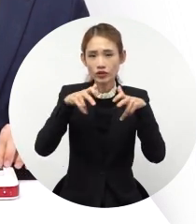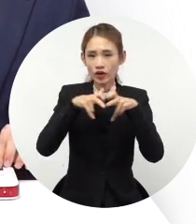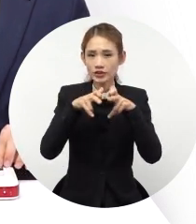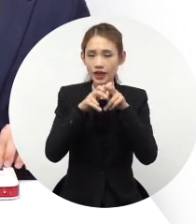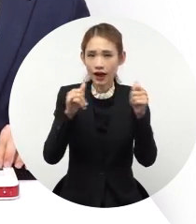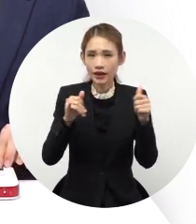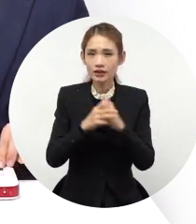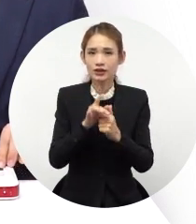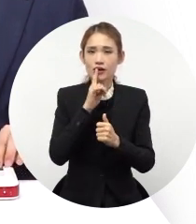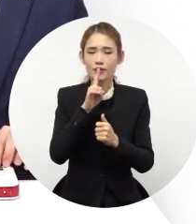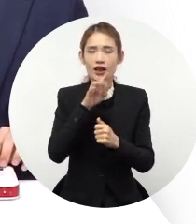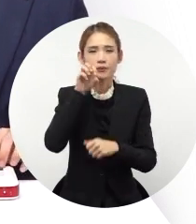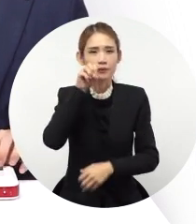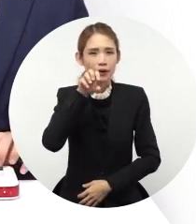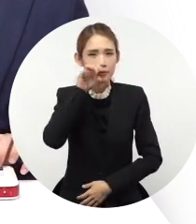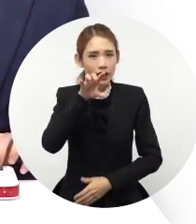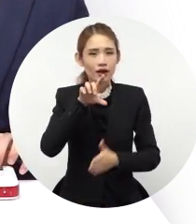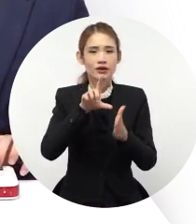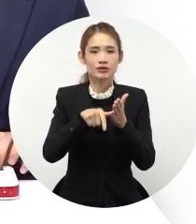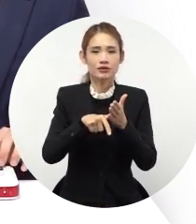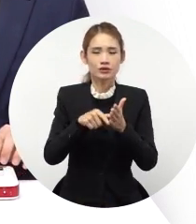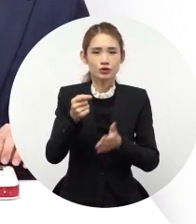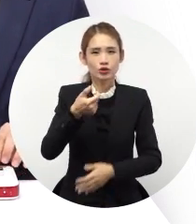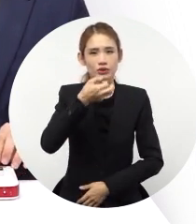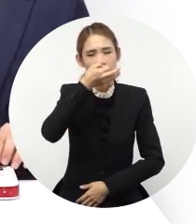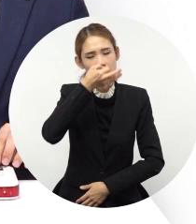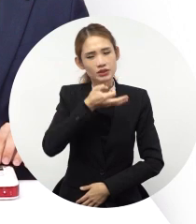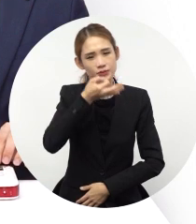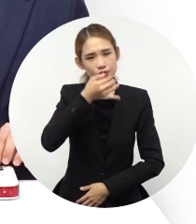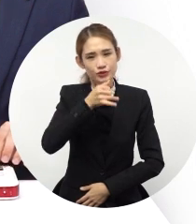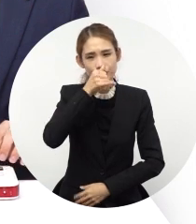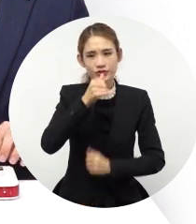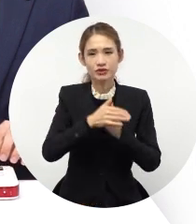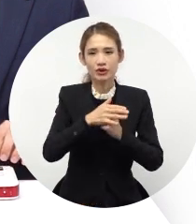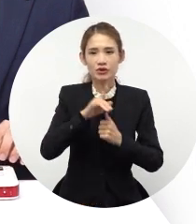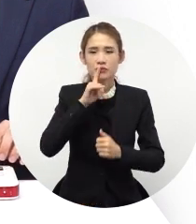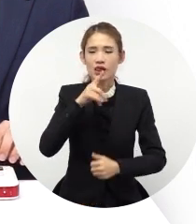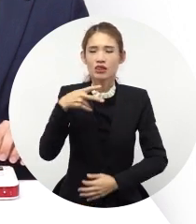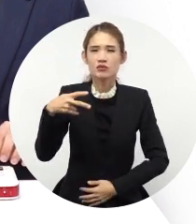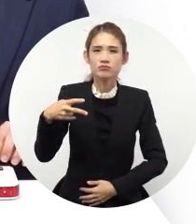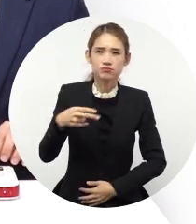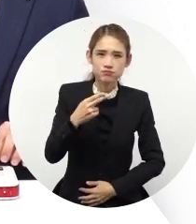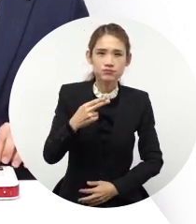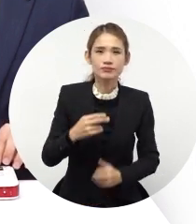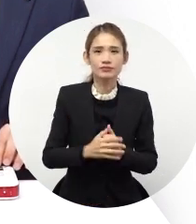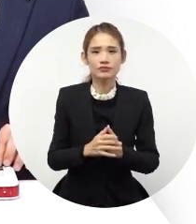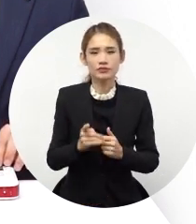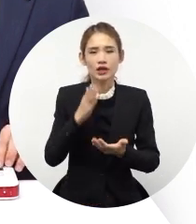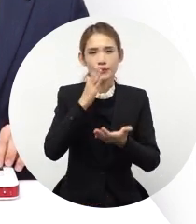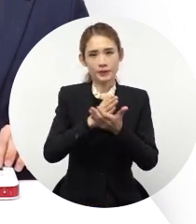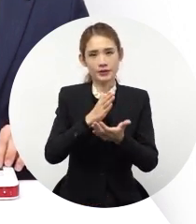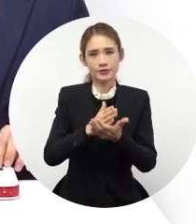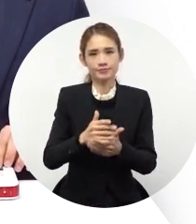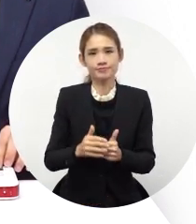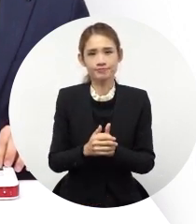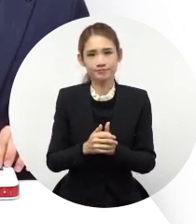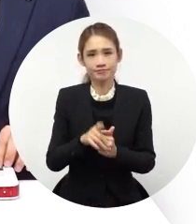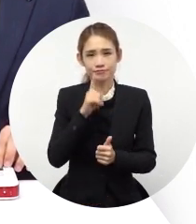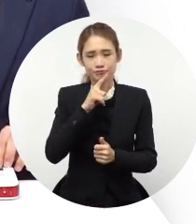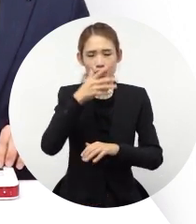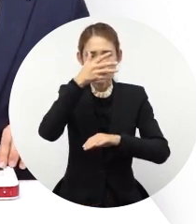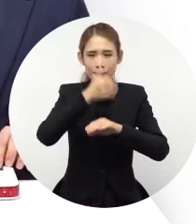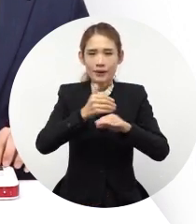언어장애인이 이야기를 하는 부분이 있습니다. 그럴 때 힘들어 보일 수가 있어요. 그렇다고 해서 말을 끊거나 하지 말아야 되고요.